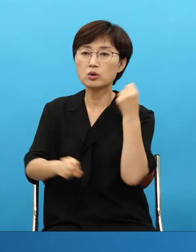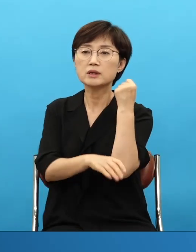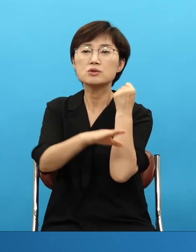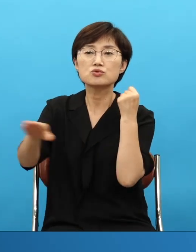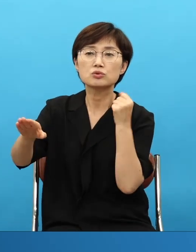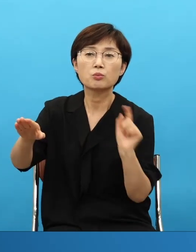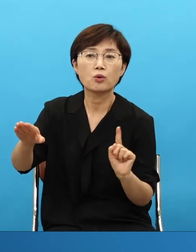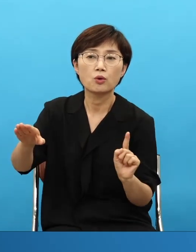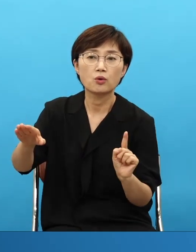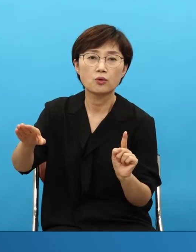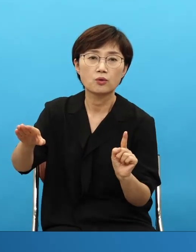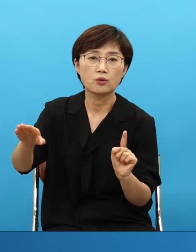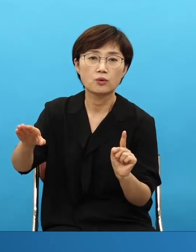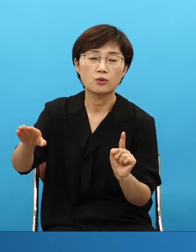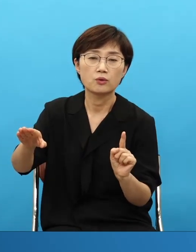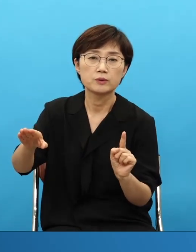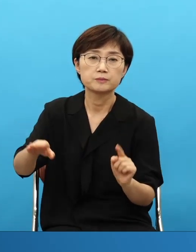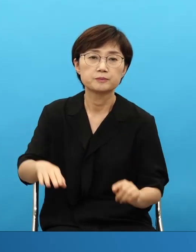因为remnant还有我们的成功的基准。